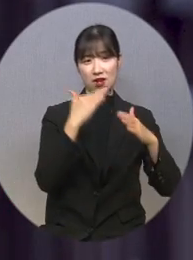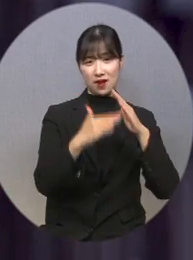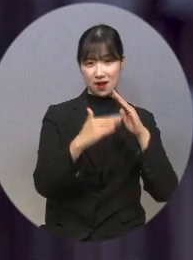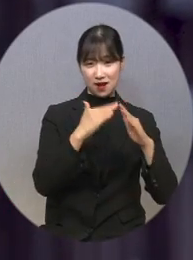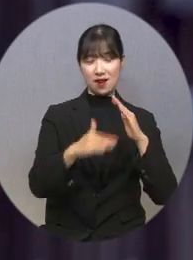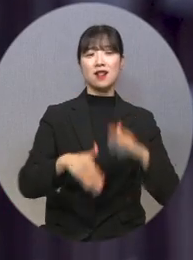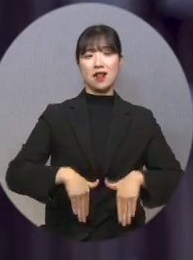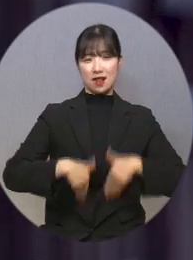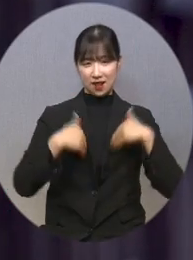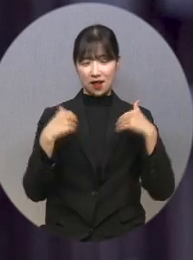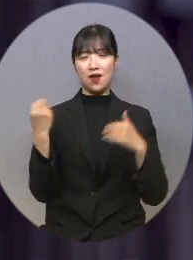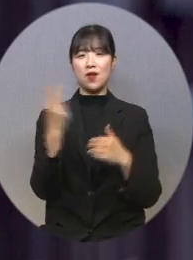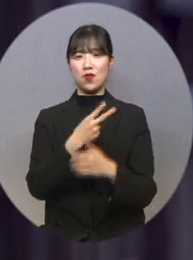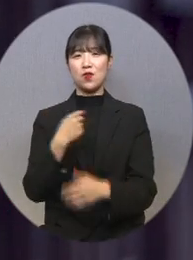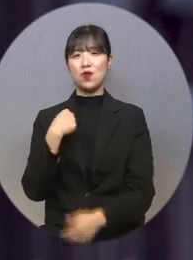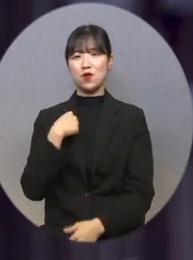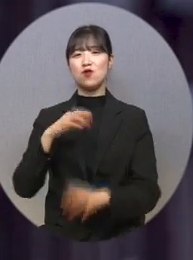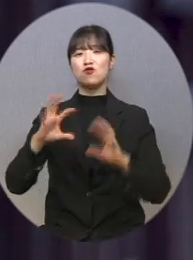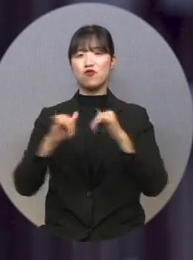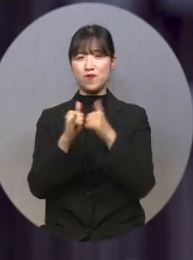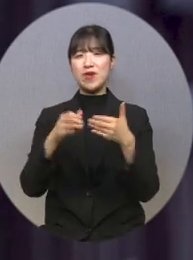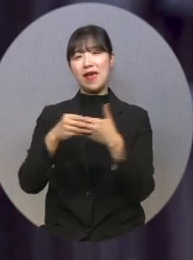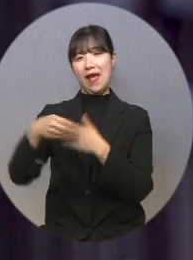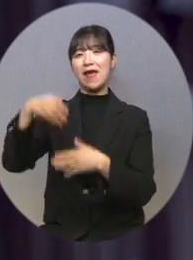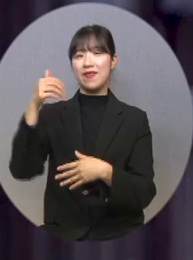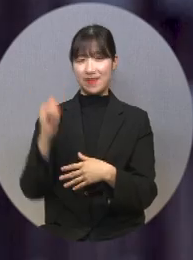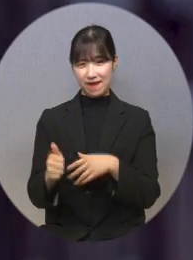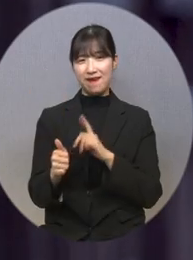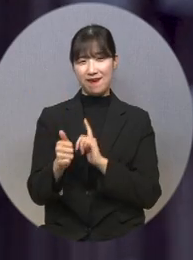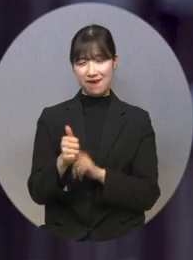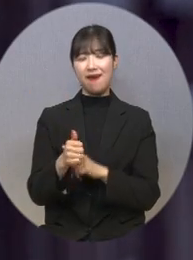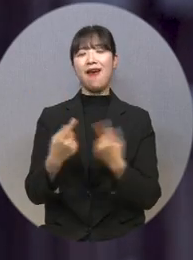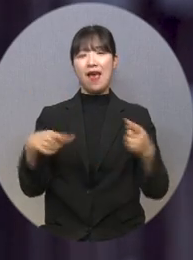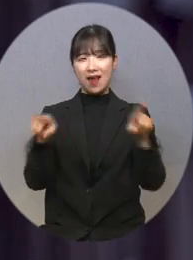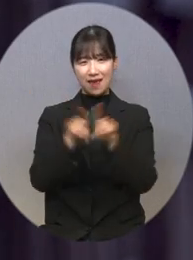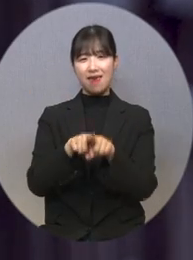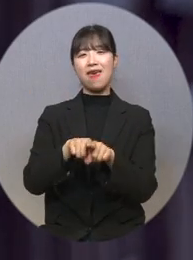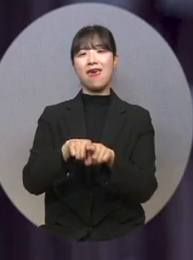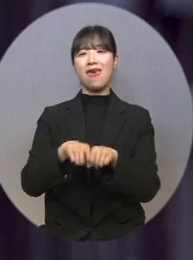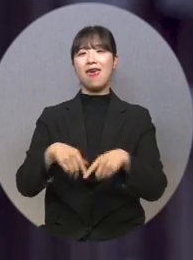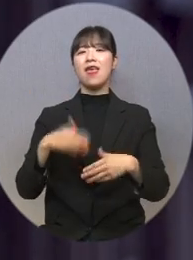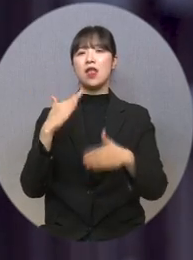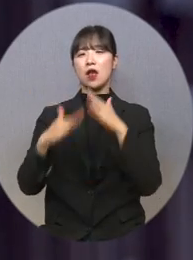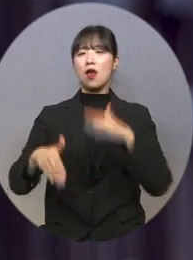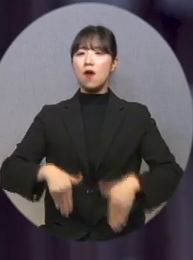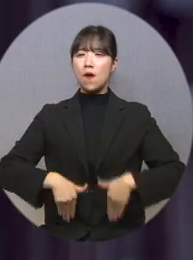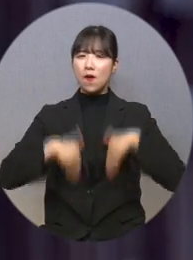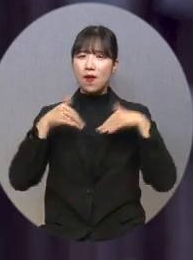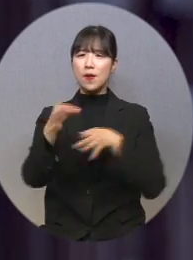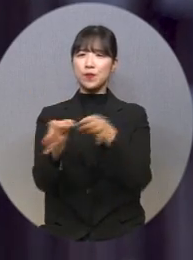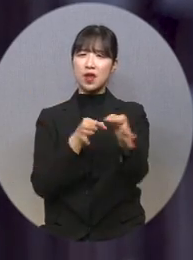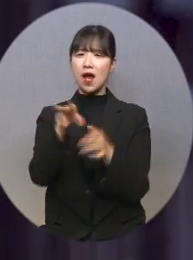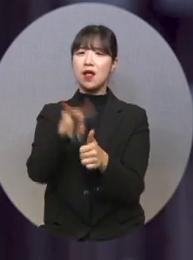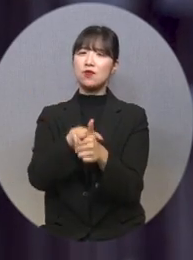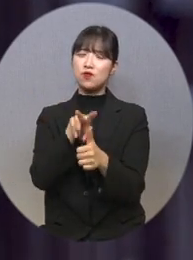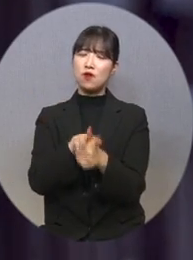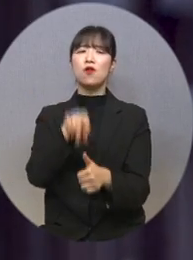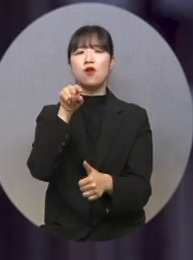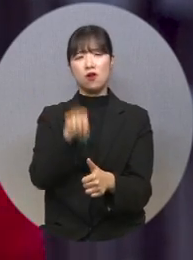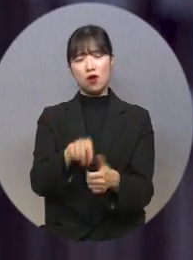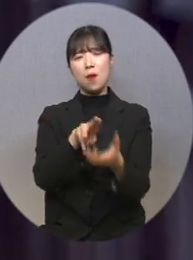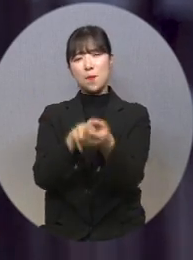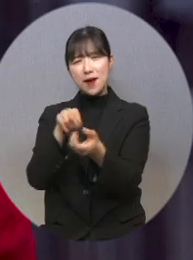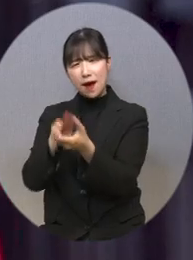아, 온라인 쇼핑몰 남도장터를 저희가 소개하고 있는데요. 그 남도장터 안에서도 판매되고 있는 그